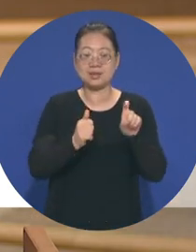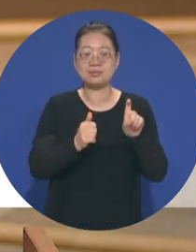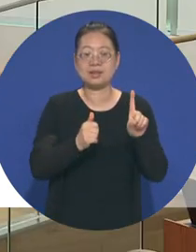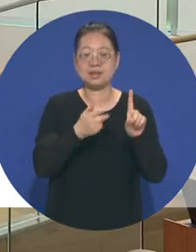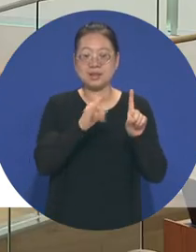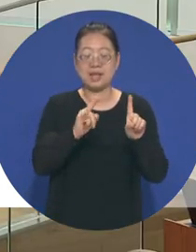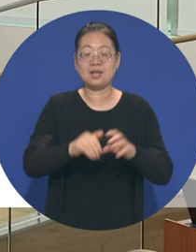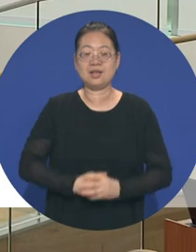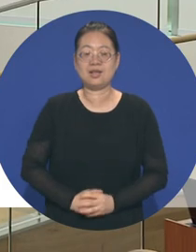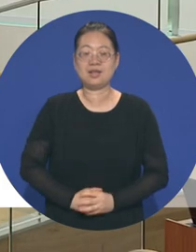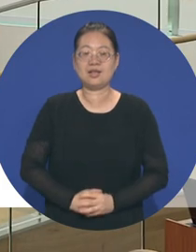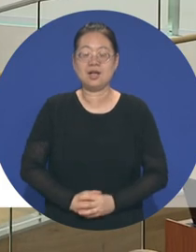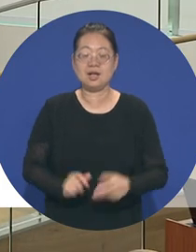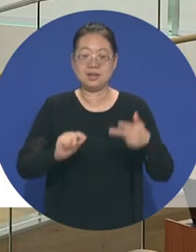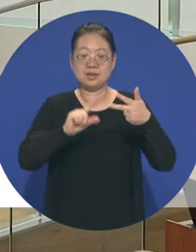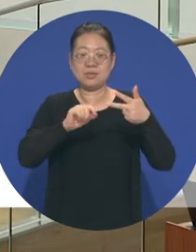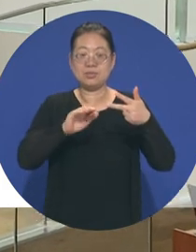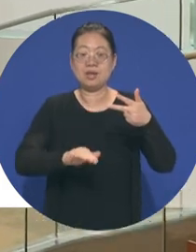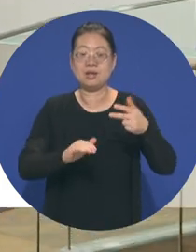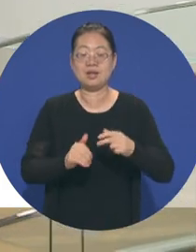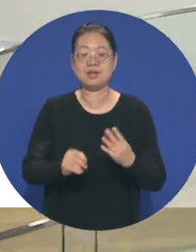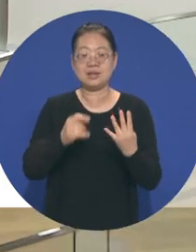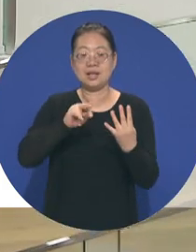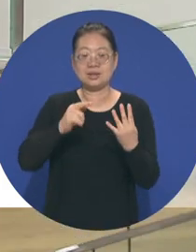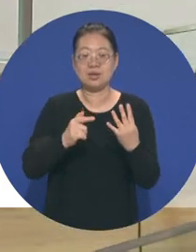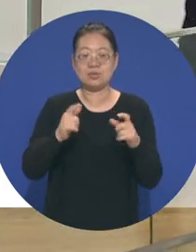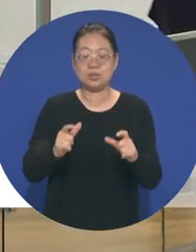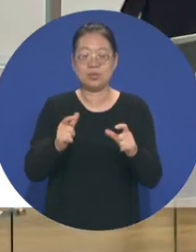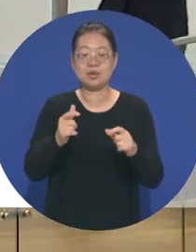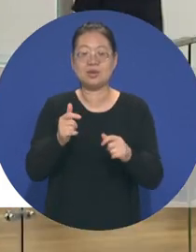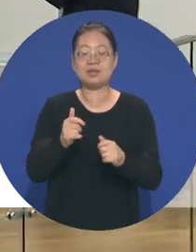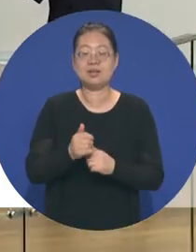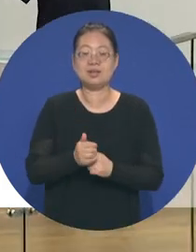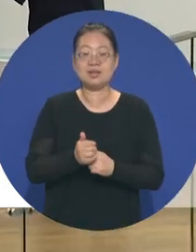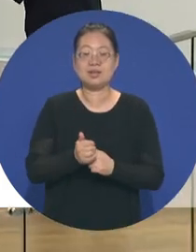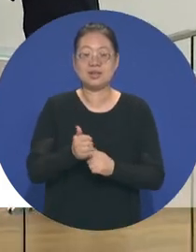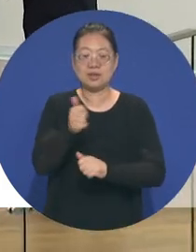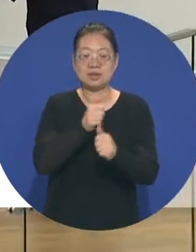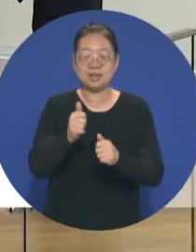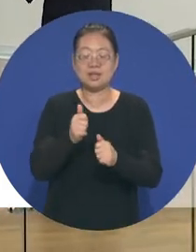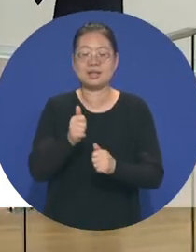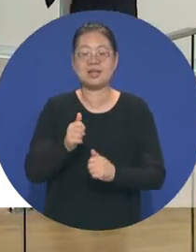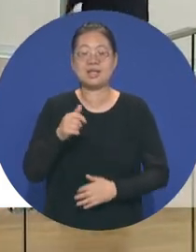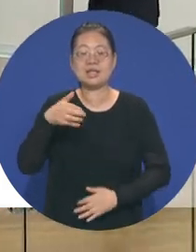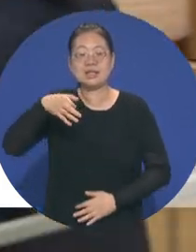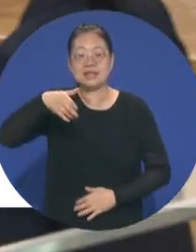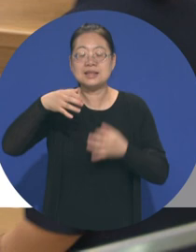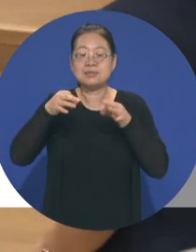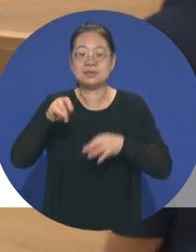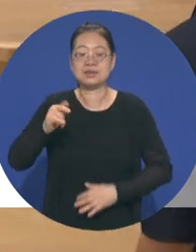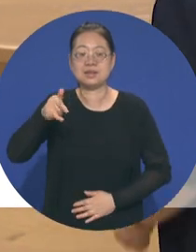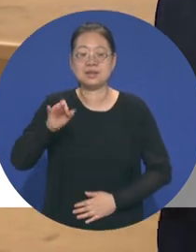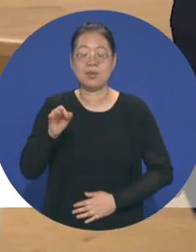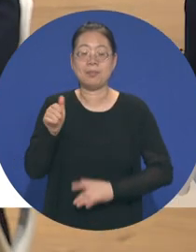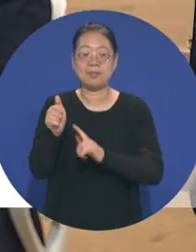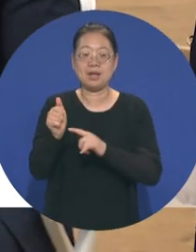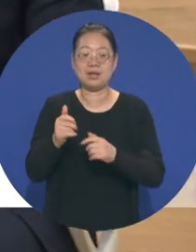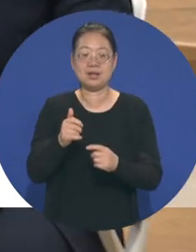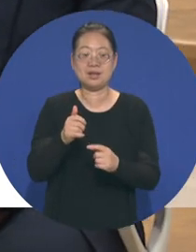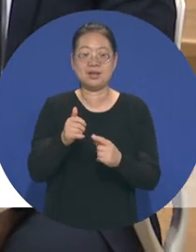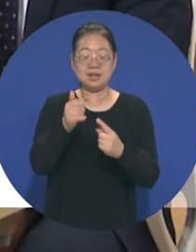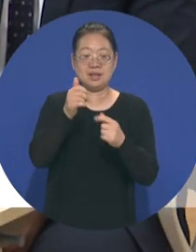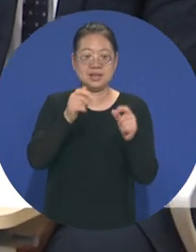제11대 경기도의회 후반기 의장으로 4선 도의원인 김진경 더불어민주당 의원이 당선됐고